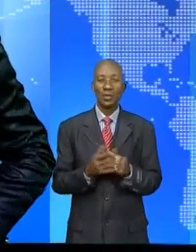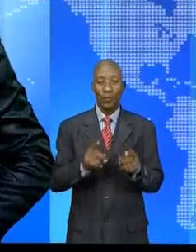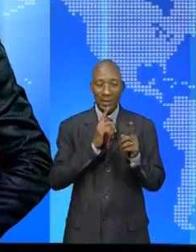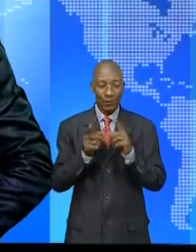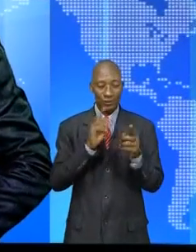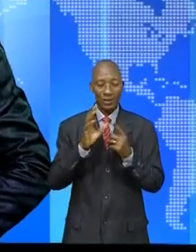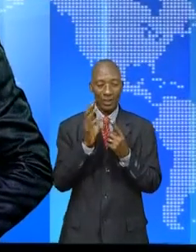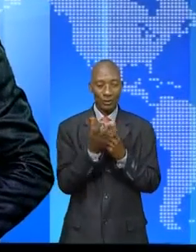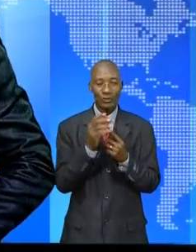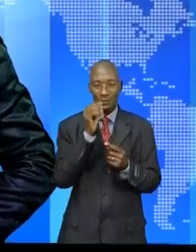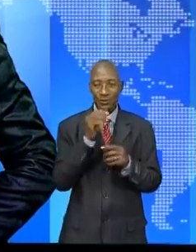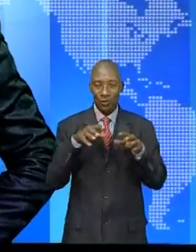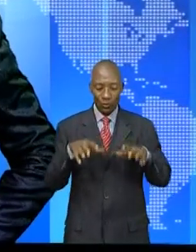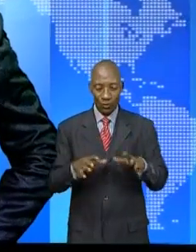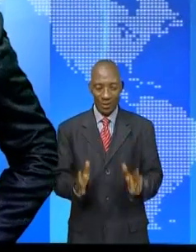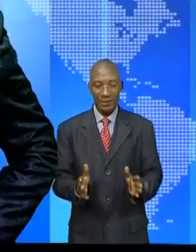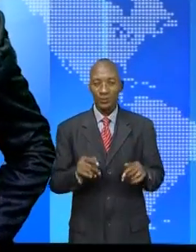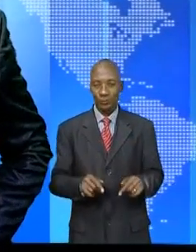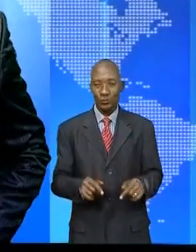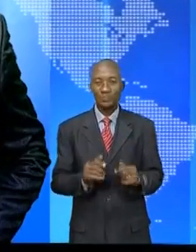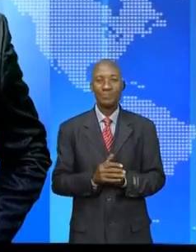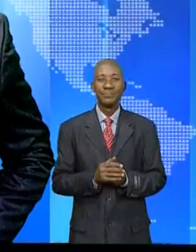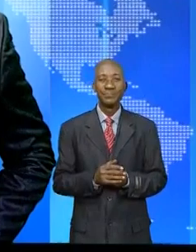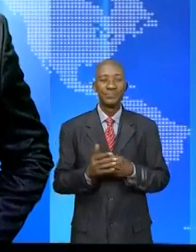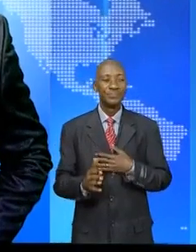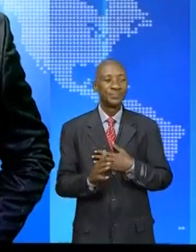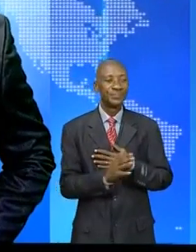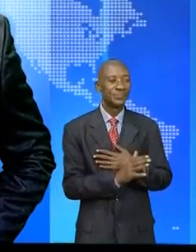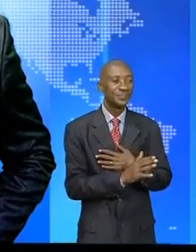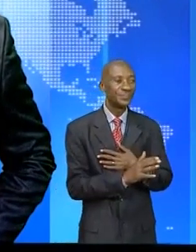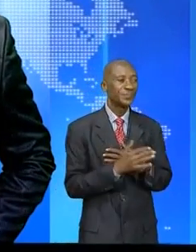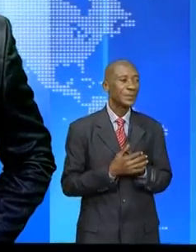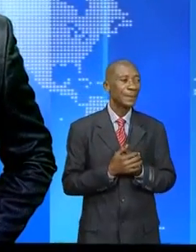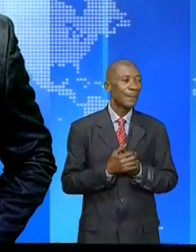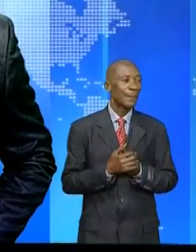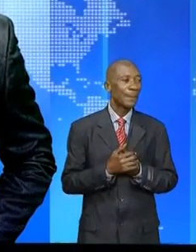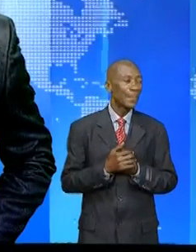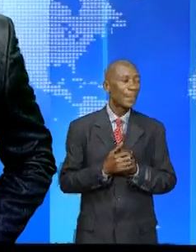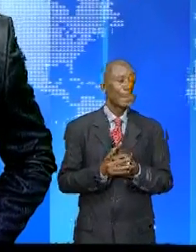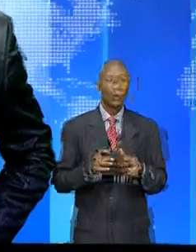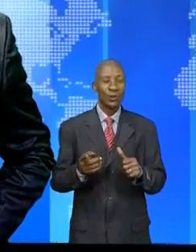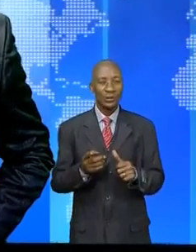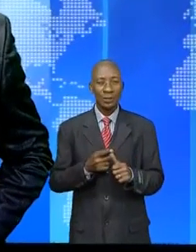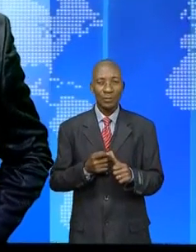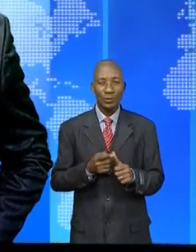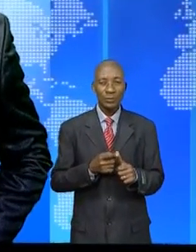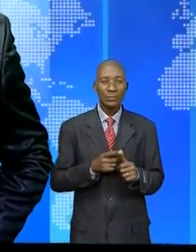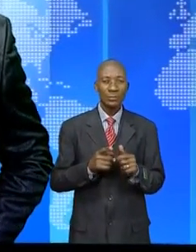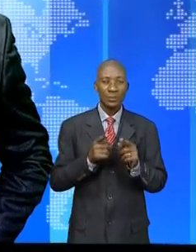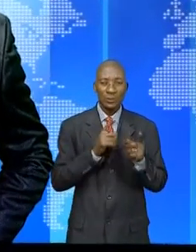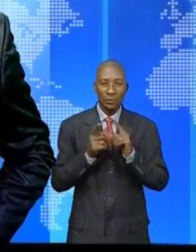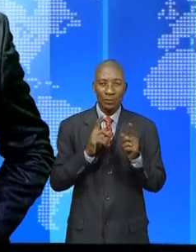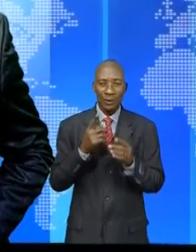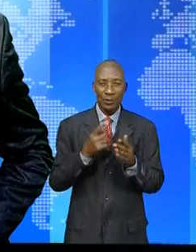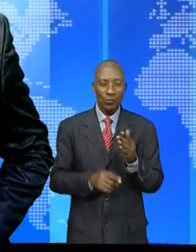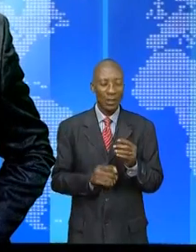à ce journal de la mi-journée. Le Congo-Brazzaville n'est pas resté indifférent face à la catastrophe de Nyiragongo qui a fait des victimes